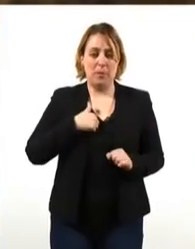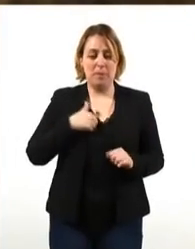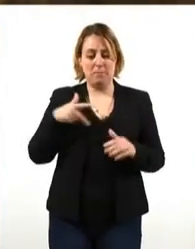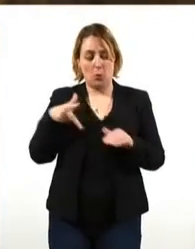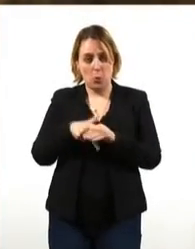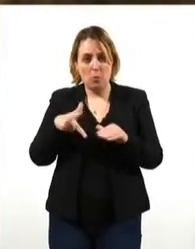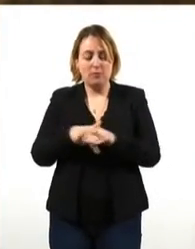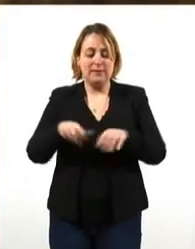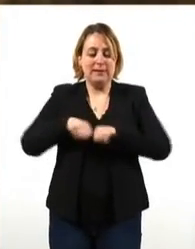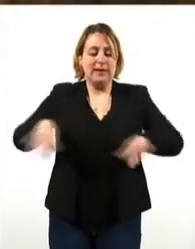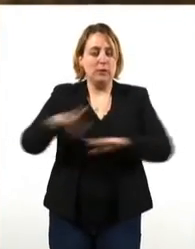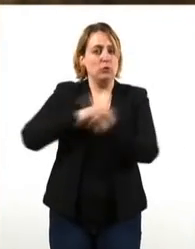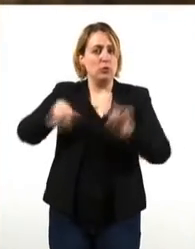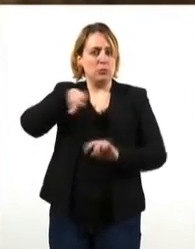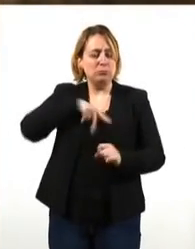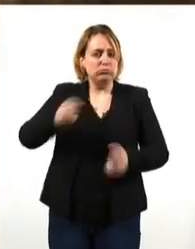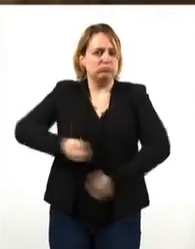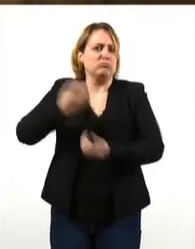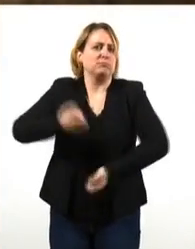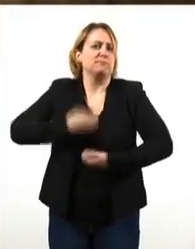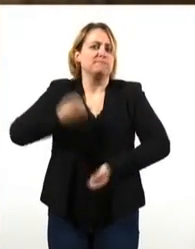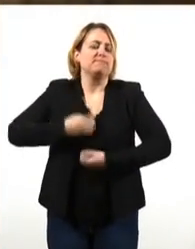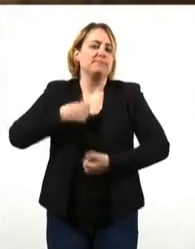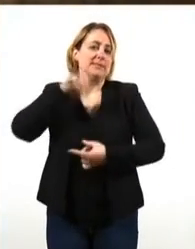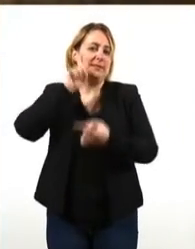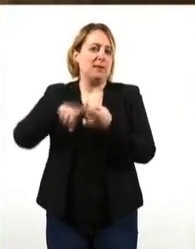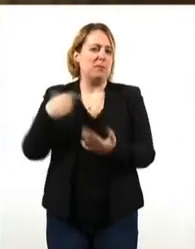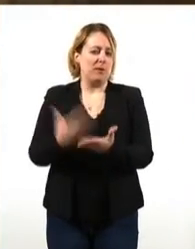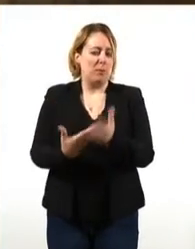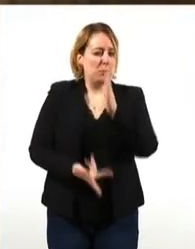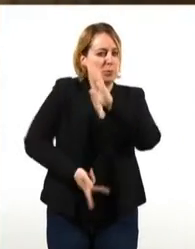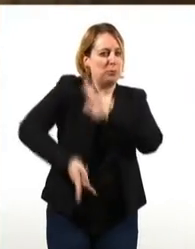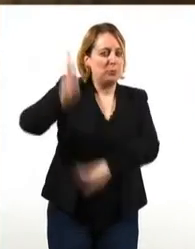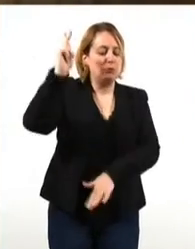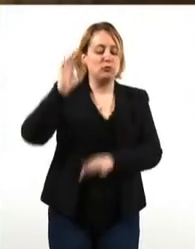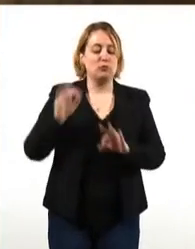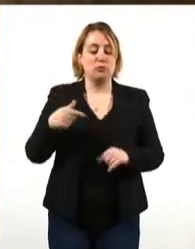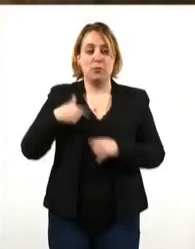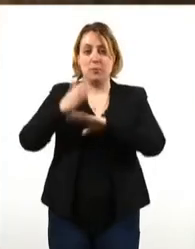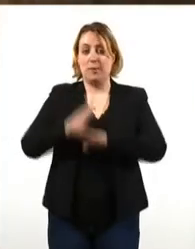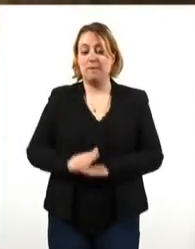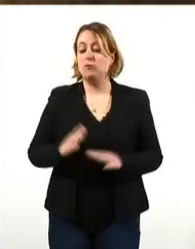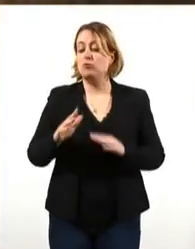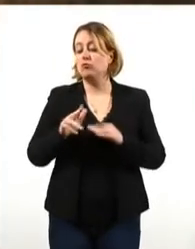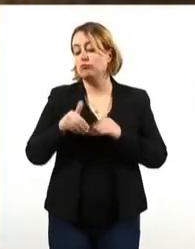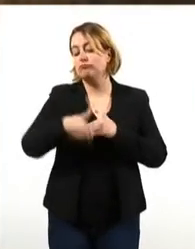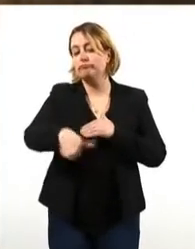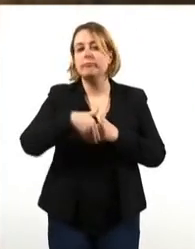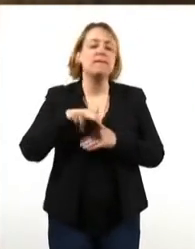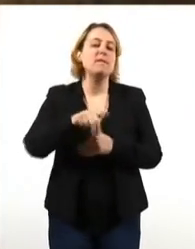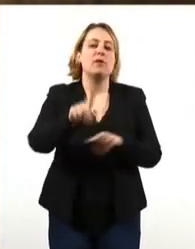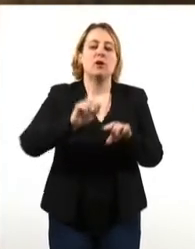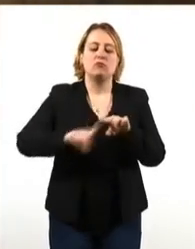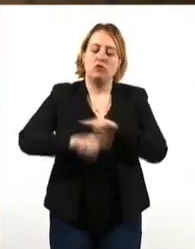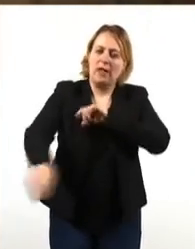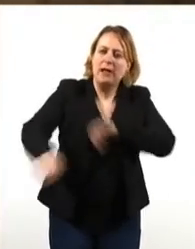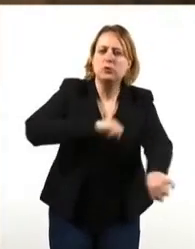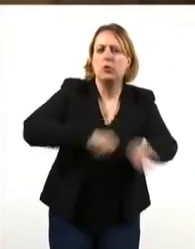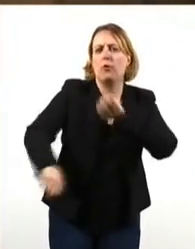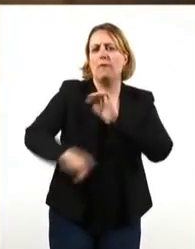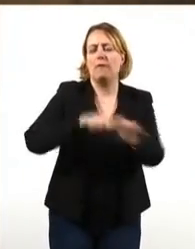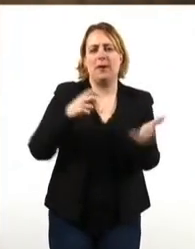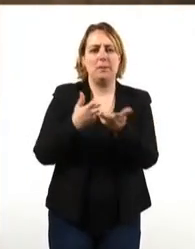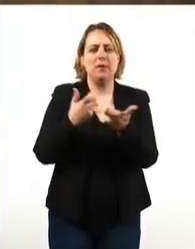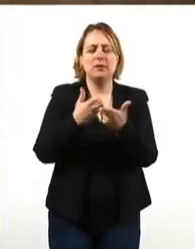ma communauté parce que je suis très libérée sur le sujet. J'ai prévu de mettre déjà en œuvre certaines actions, par exemple me